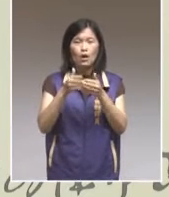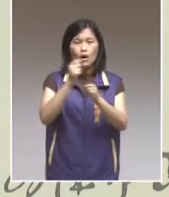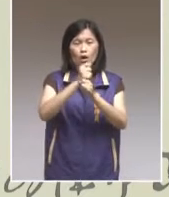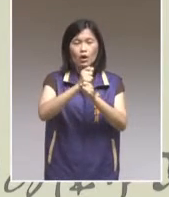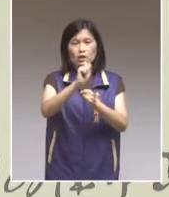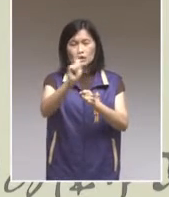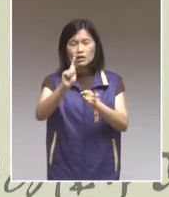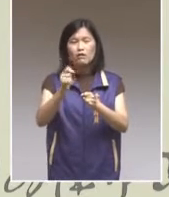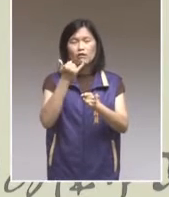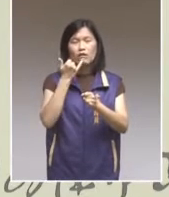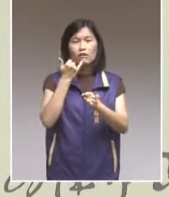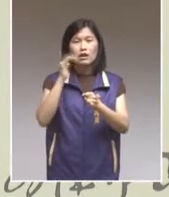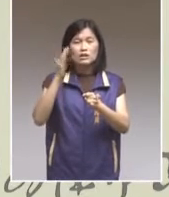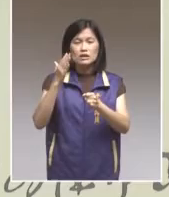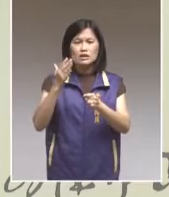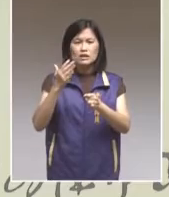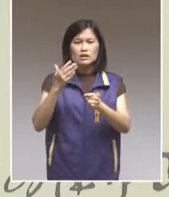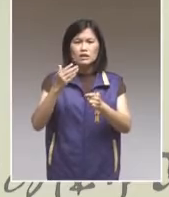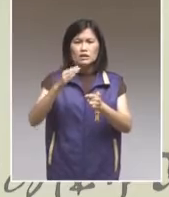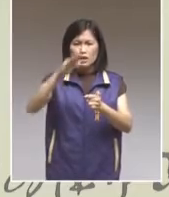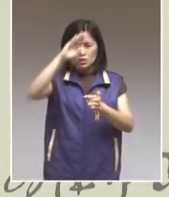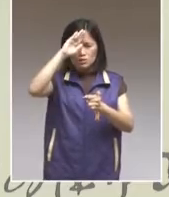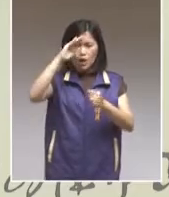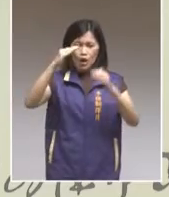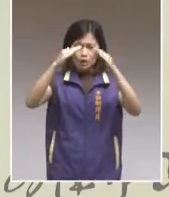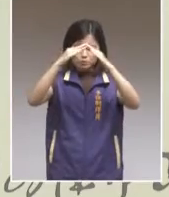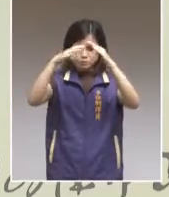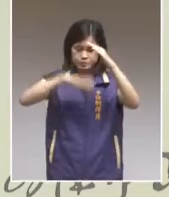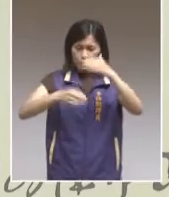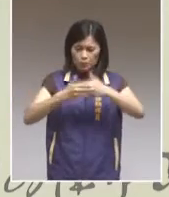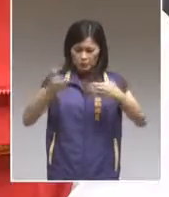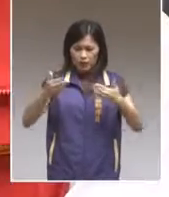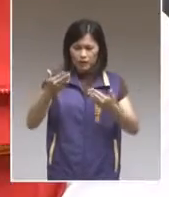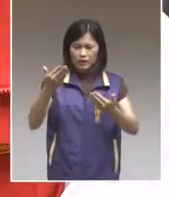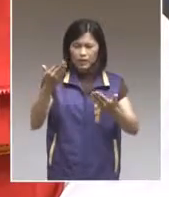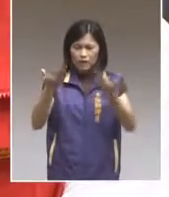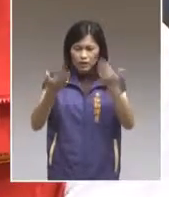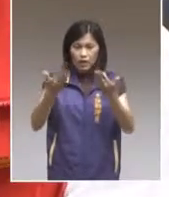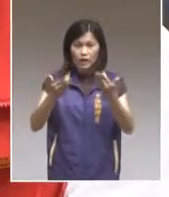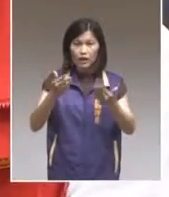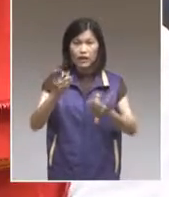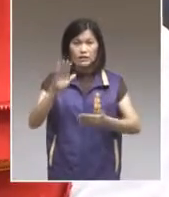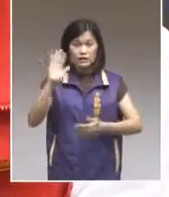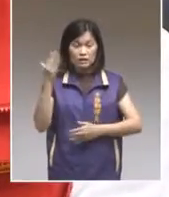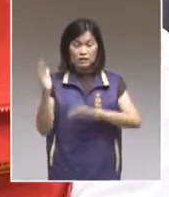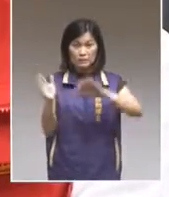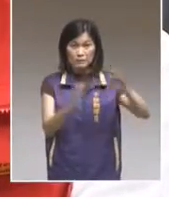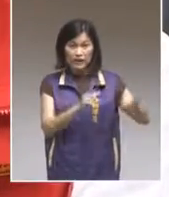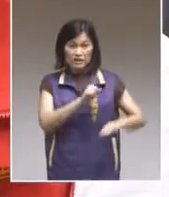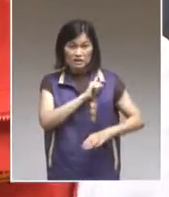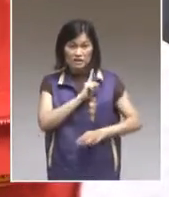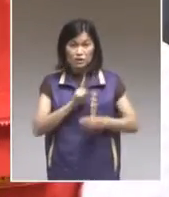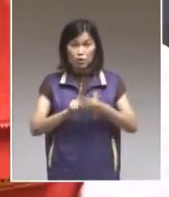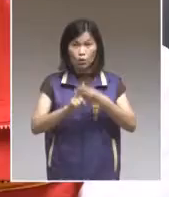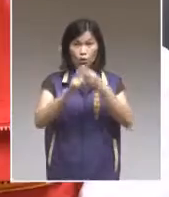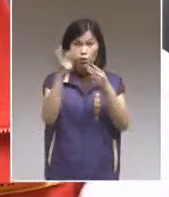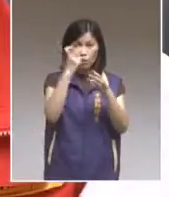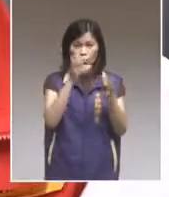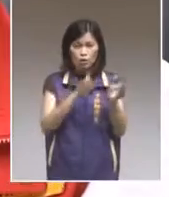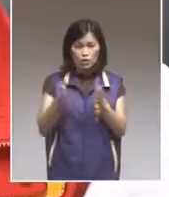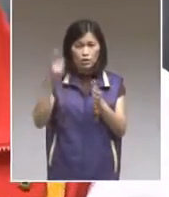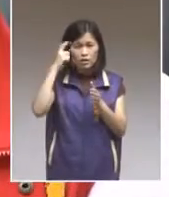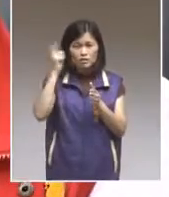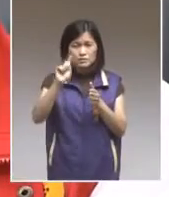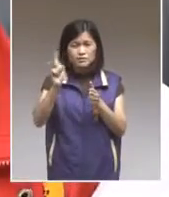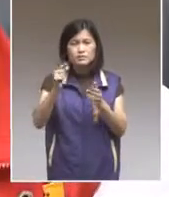度其实跟居家隔离也很接近，那自主管理的部分呢？这个我们现在几